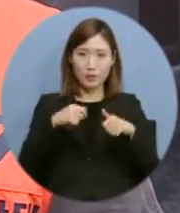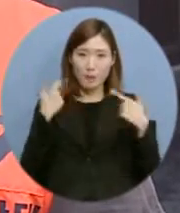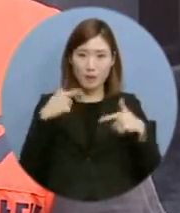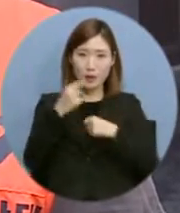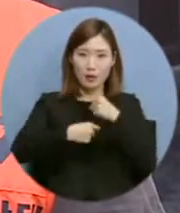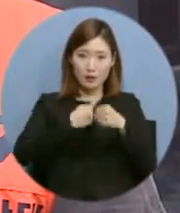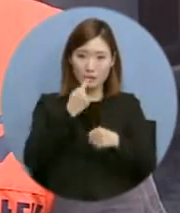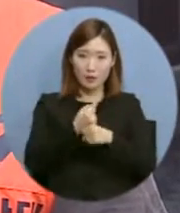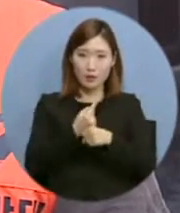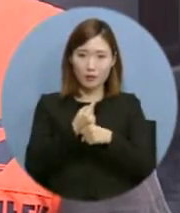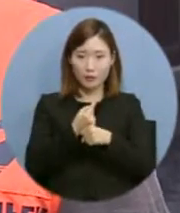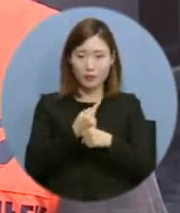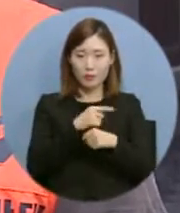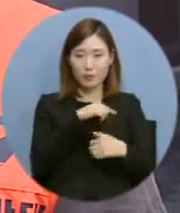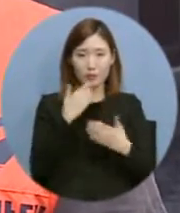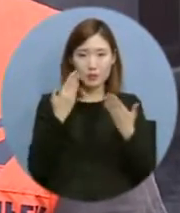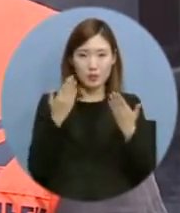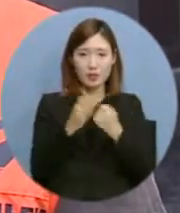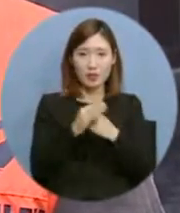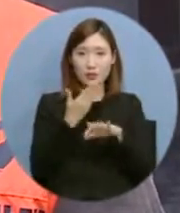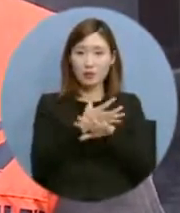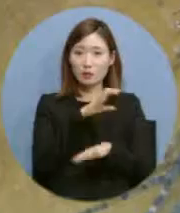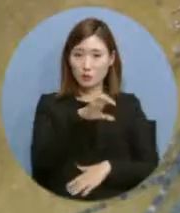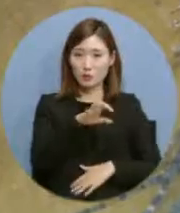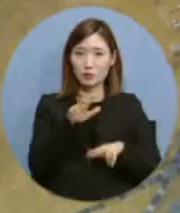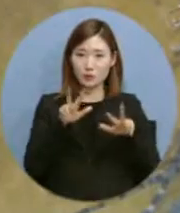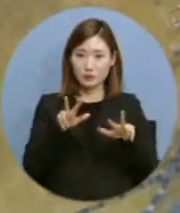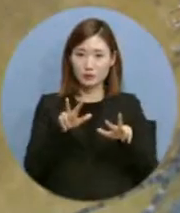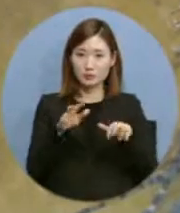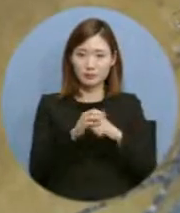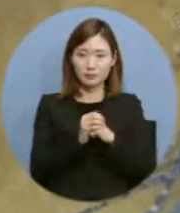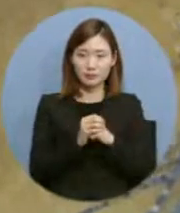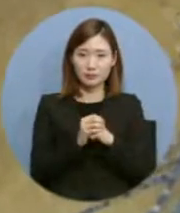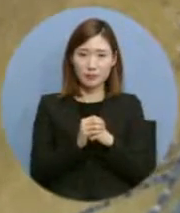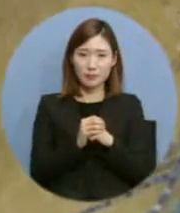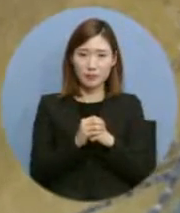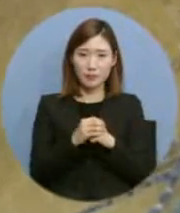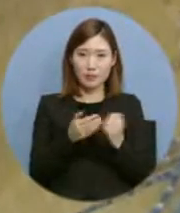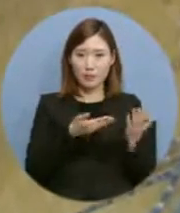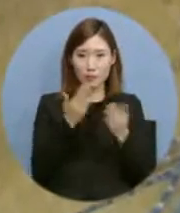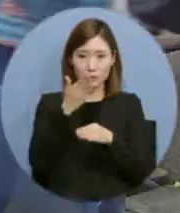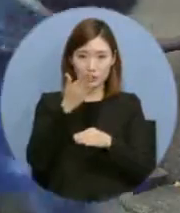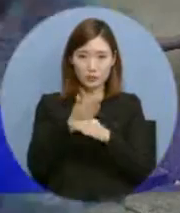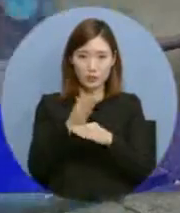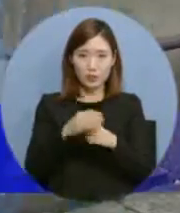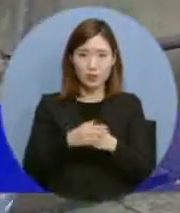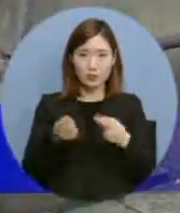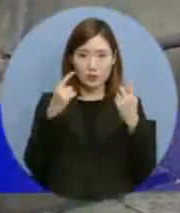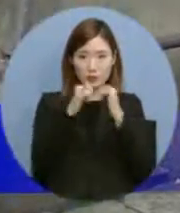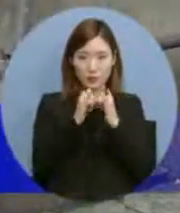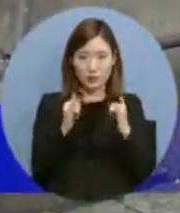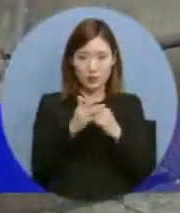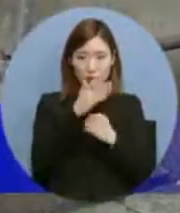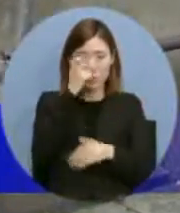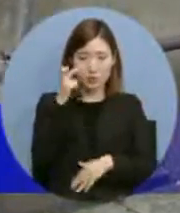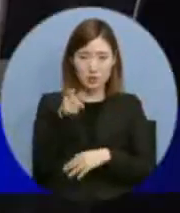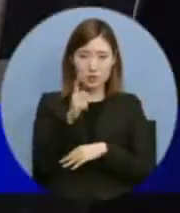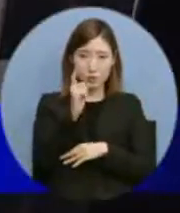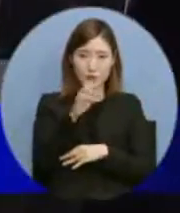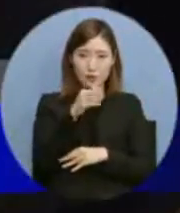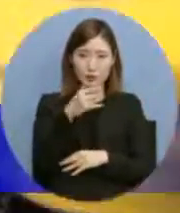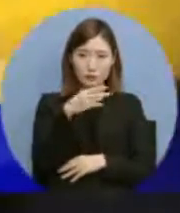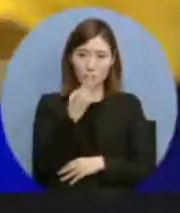또 도와 드리고 또 다른 데서도 지금 하고 있습니다 연탄배달 봉사에 참여한 사람들은 용산 소방서